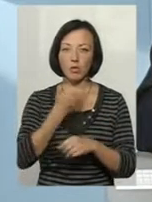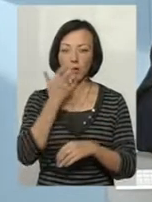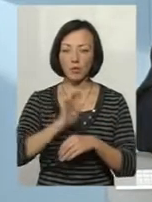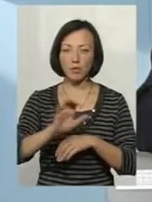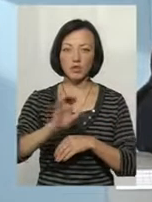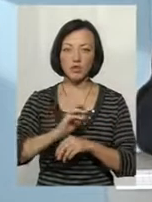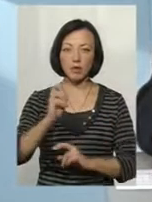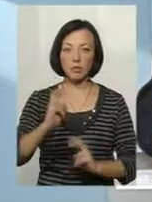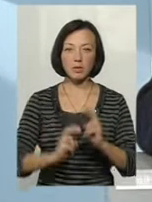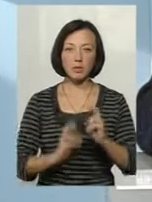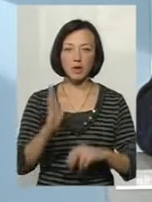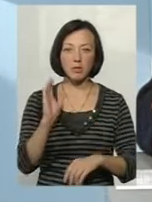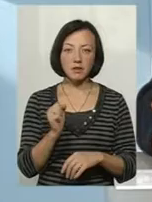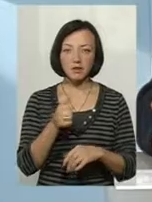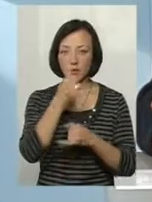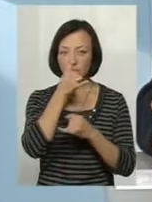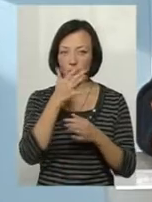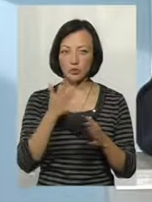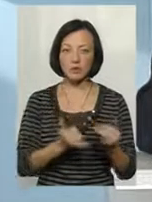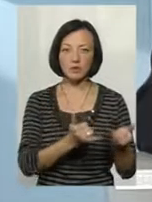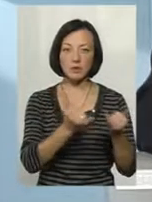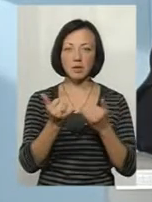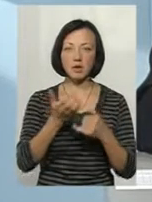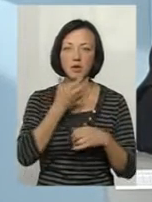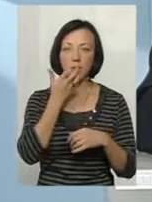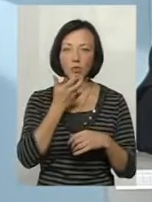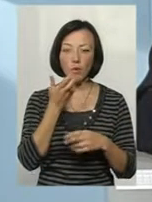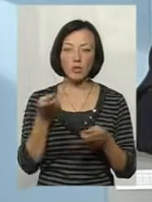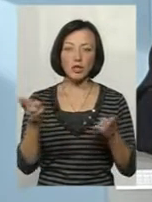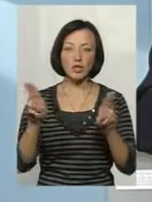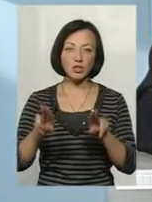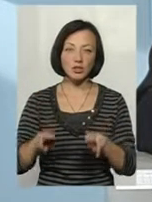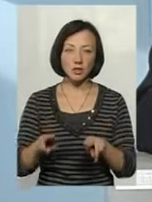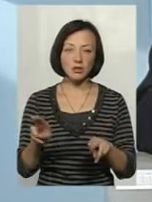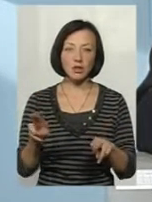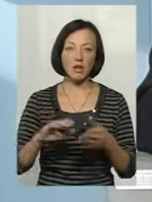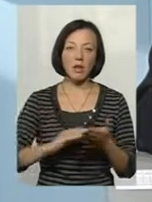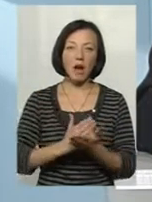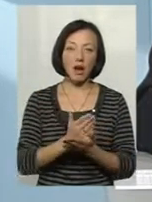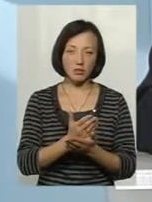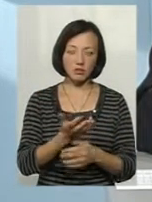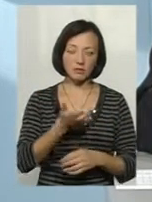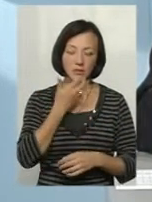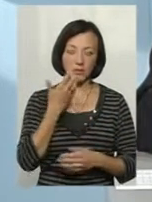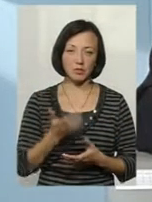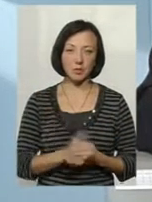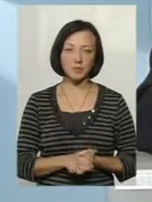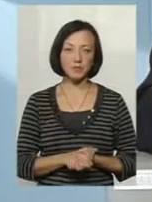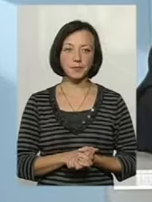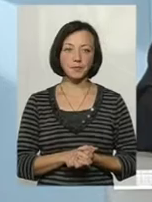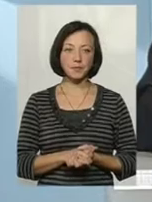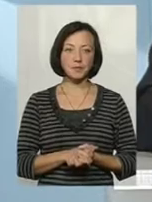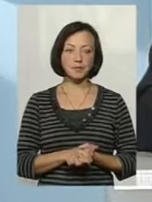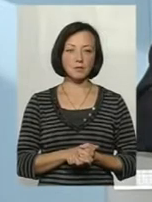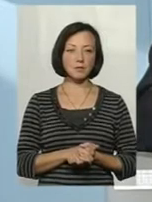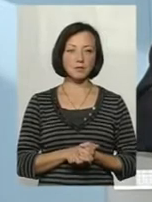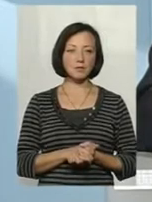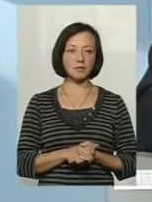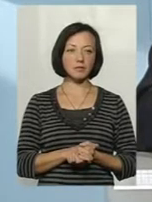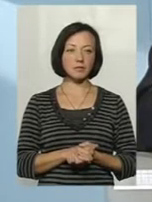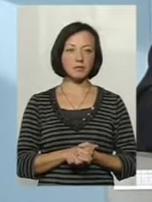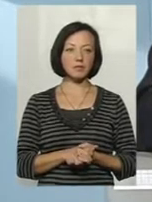теплопостачального підприємства, тобто вони не можуть забезпечити тих людей, які лишилися не без індивідуальних газових